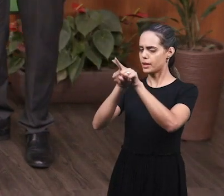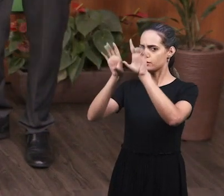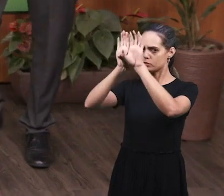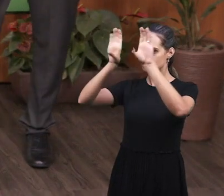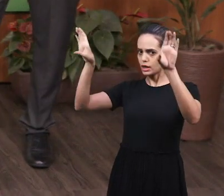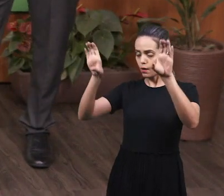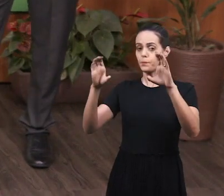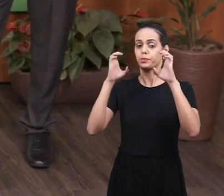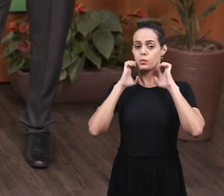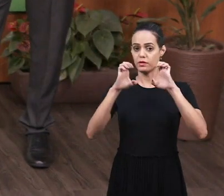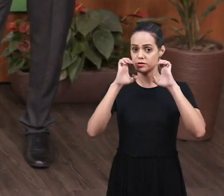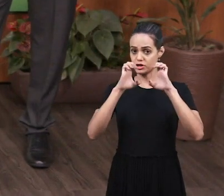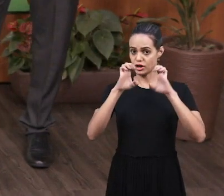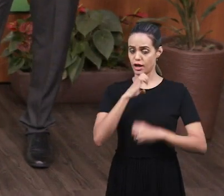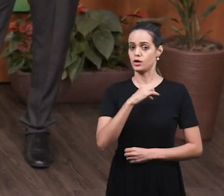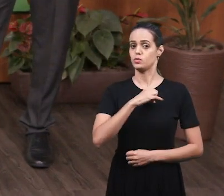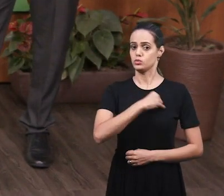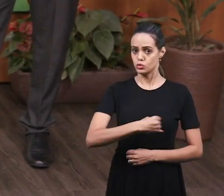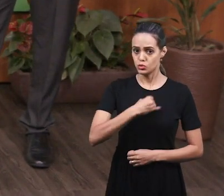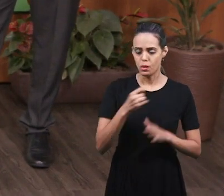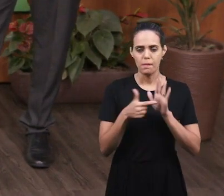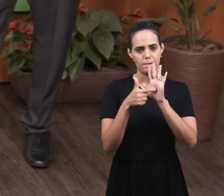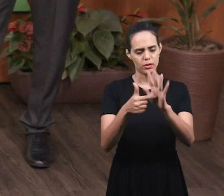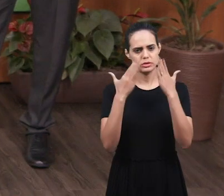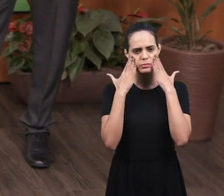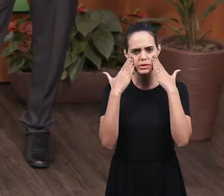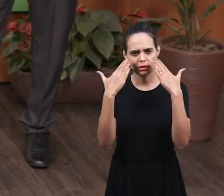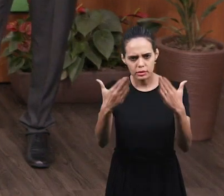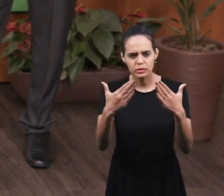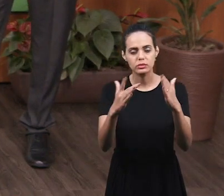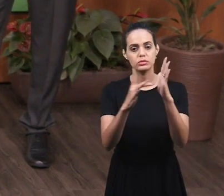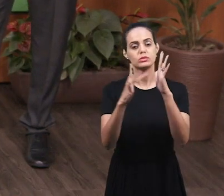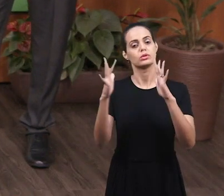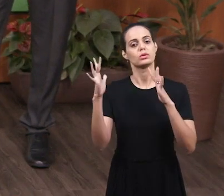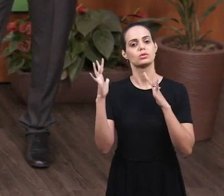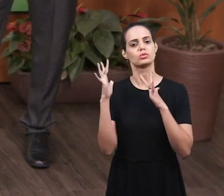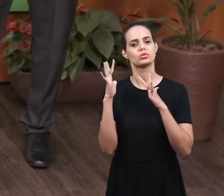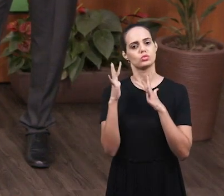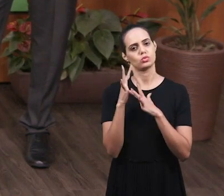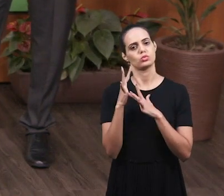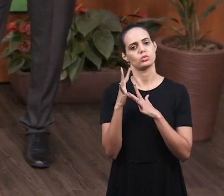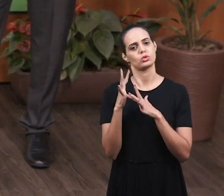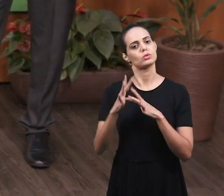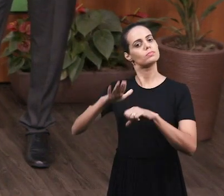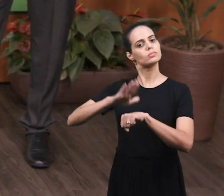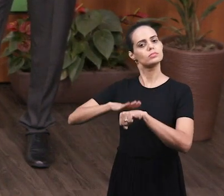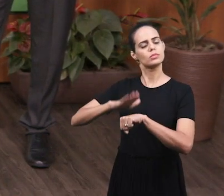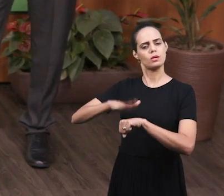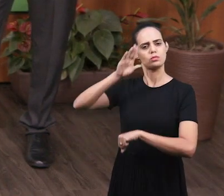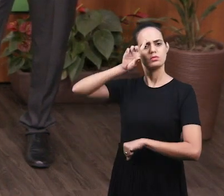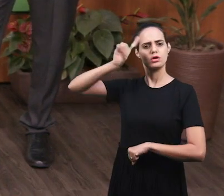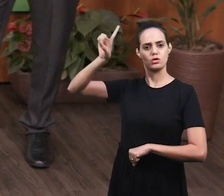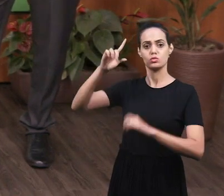l'évangile de Jean. Jean, il a commencé son évangile en présentant le Seigneur Jésus comme Dieu.